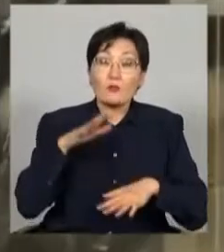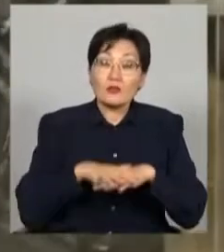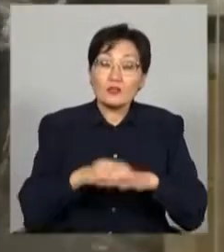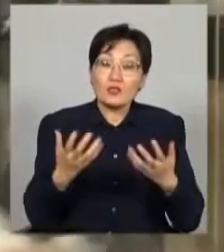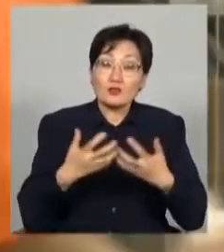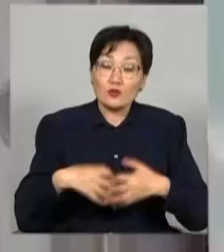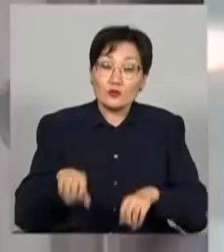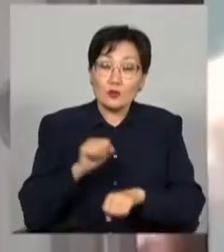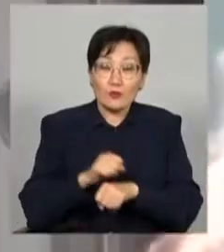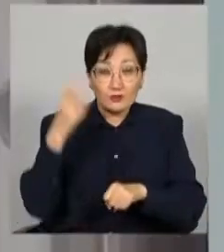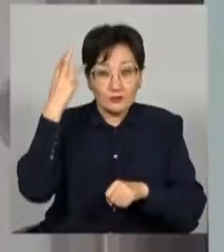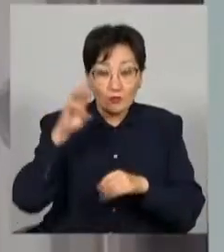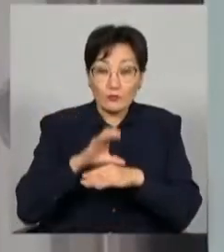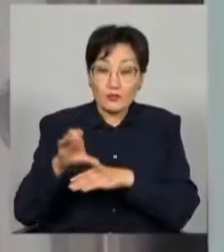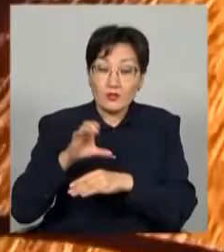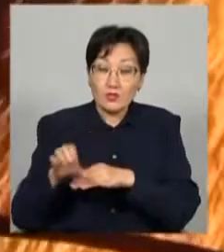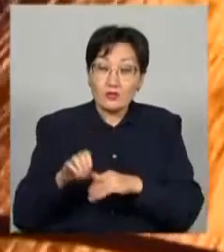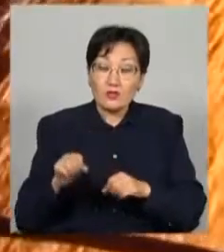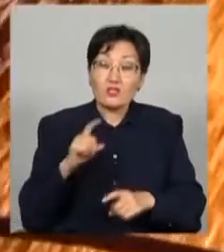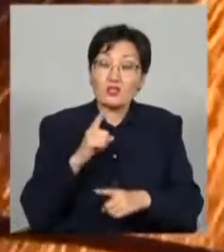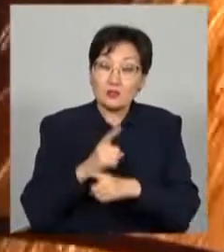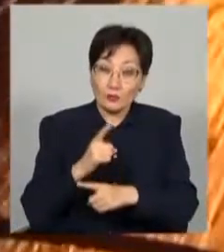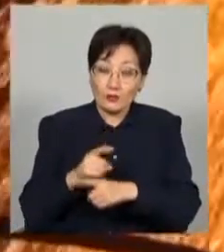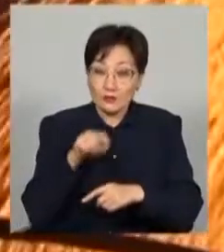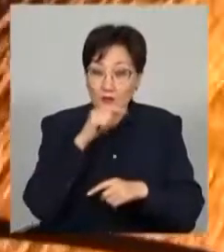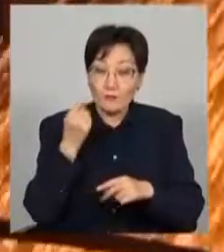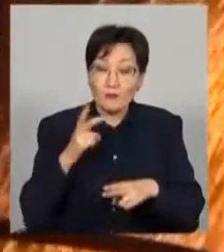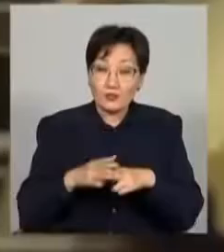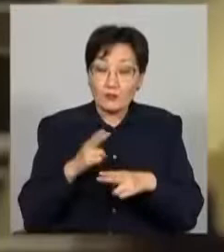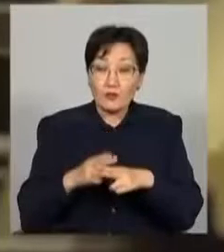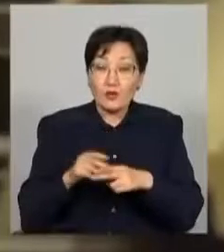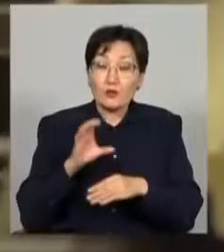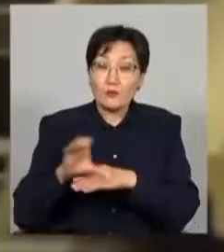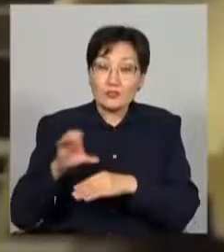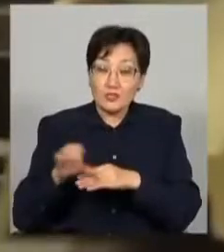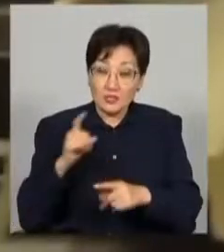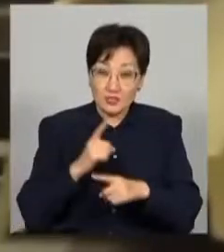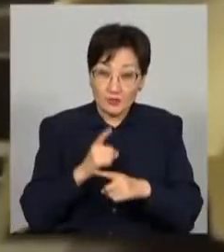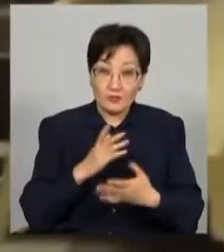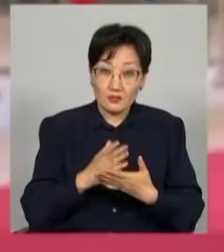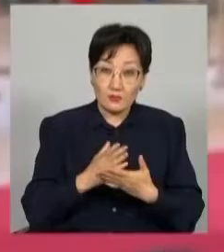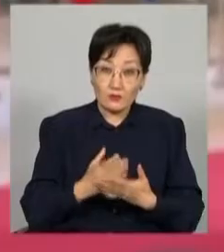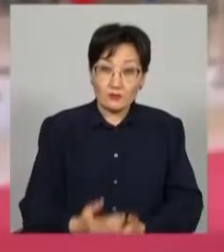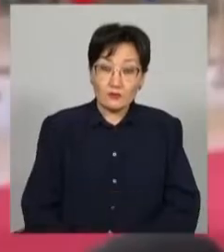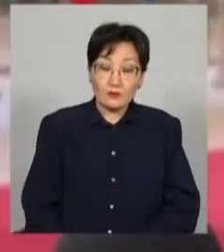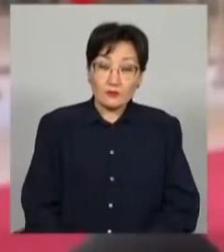тоқтатылып, сәндік тауарларды экспорттау шектелмек. Тағы ресейлік болат пен темірді импорттауға тыйым салынады.